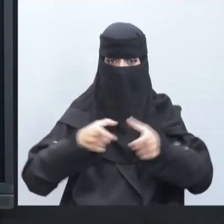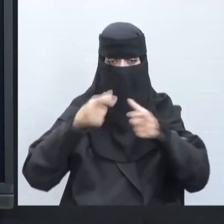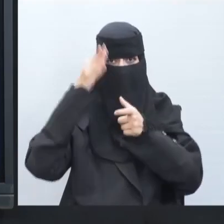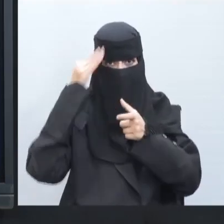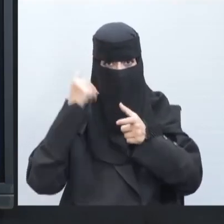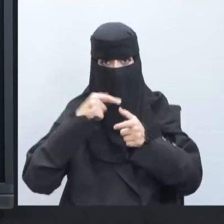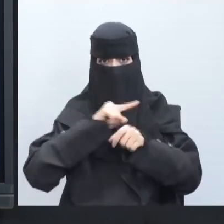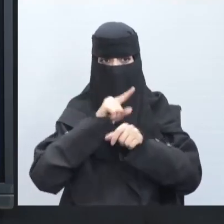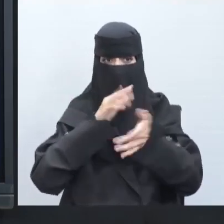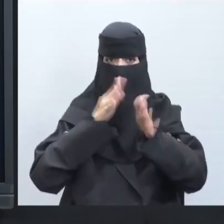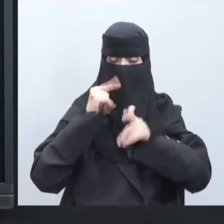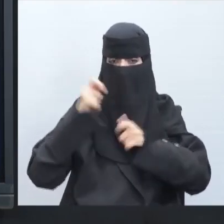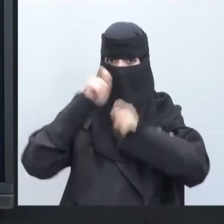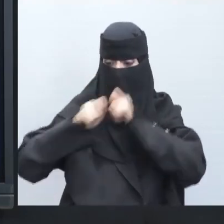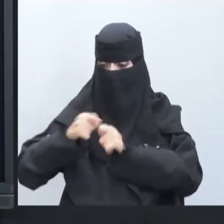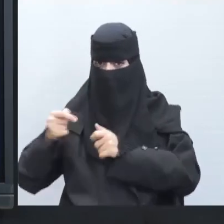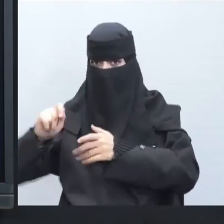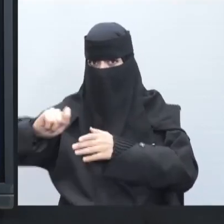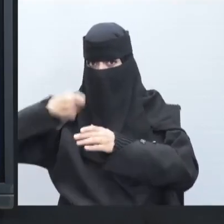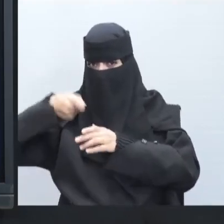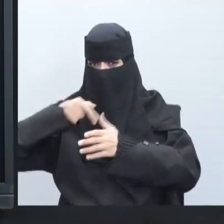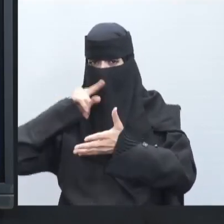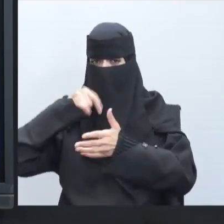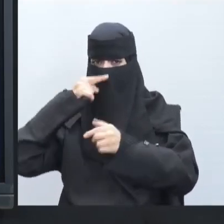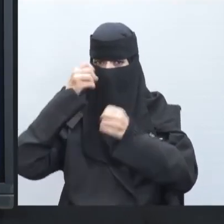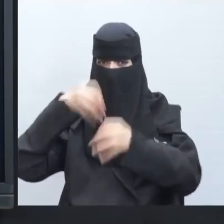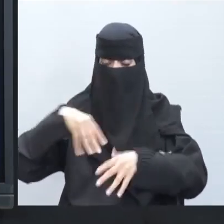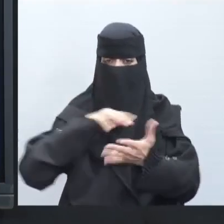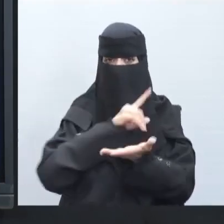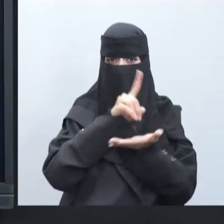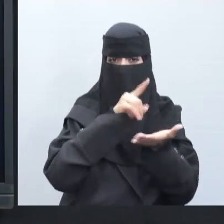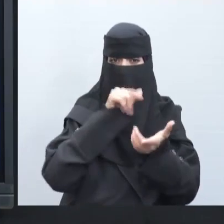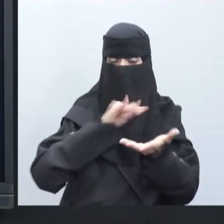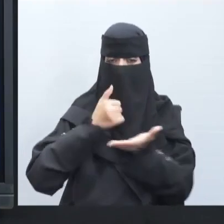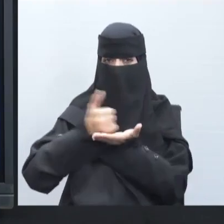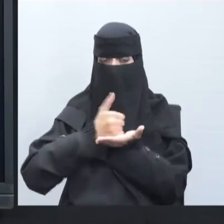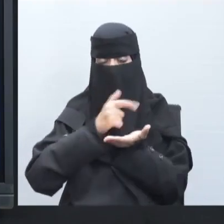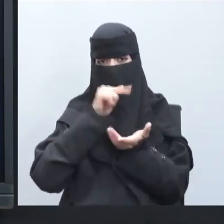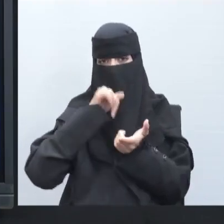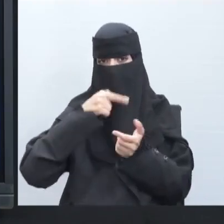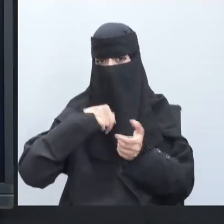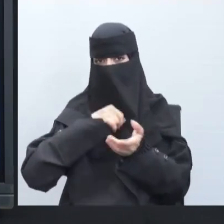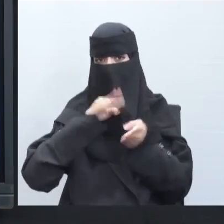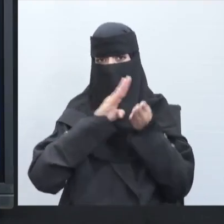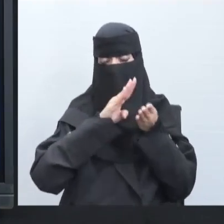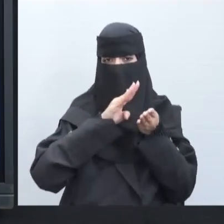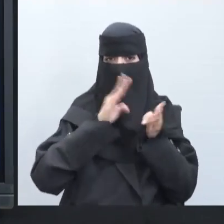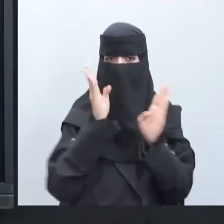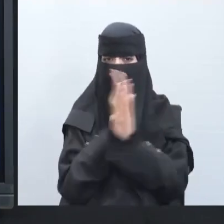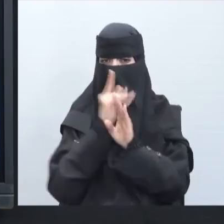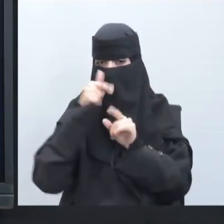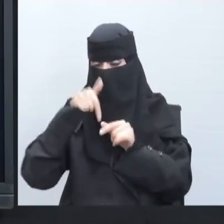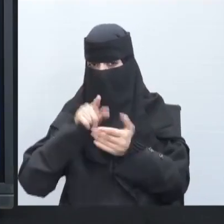خبره قد يستخدم مثلا بلاستيك المضر للبيئه او يستخدم مثلا في بعض الاساليب اساليب قد تكون مخالفه مضره